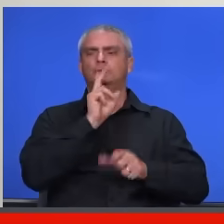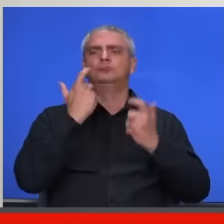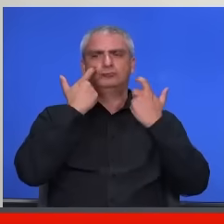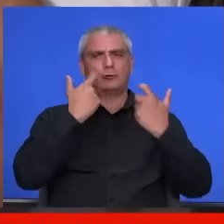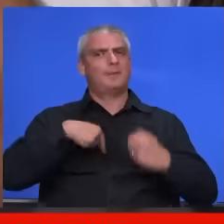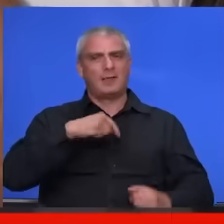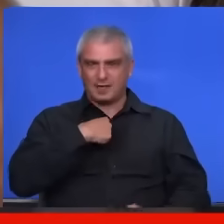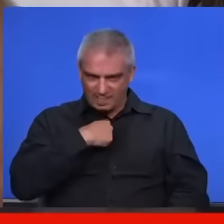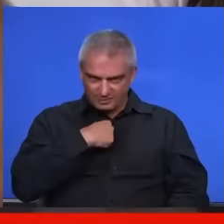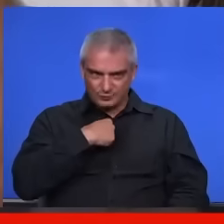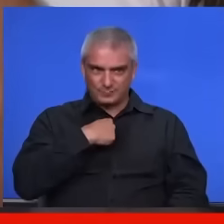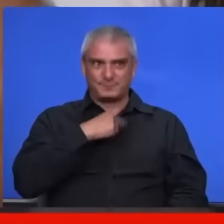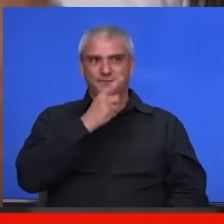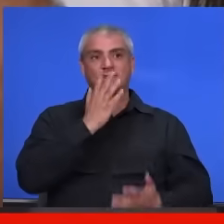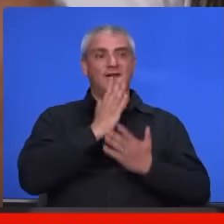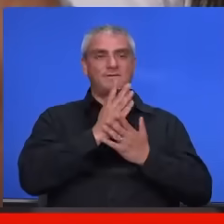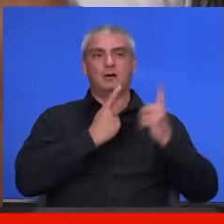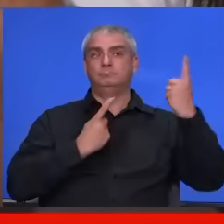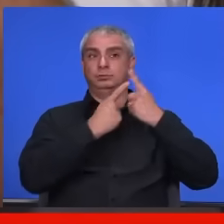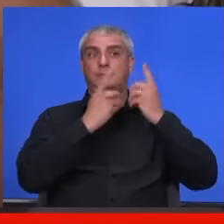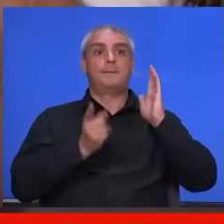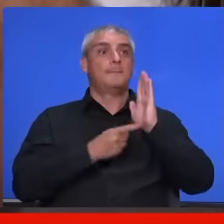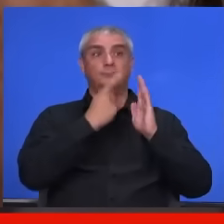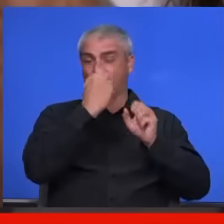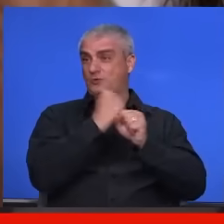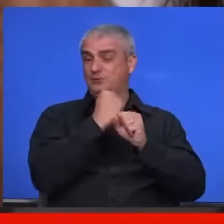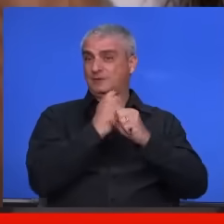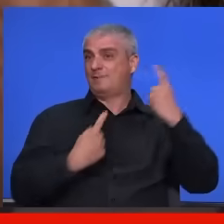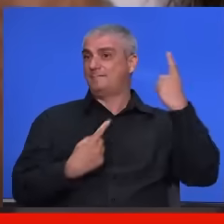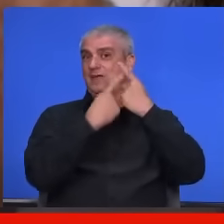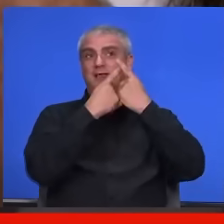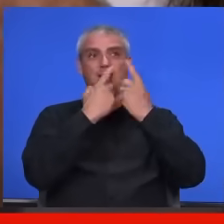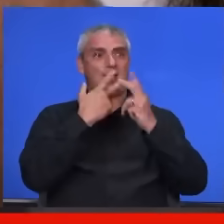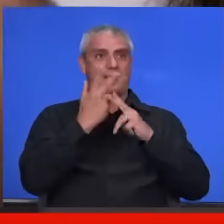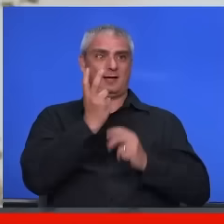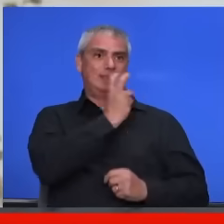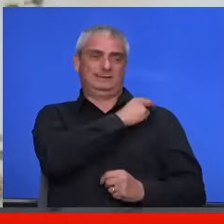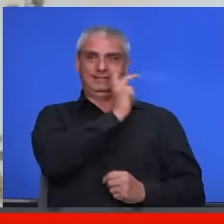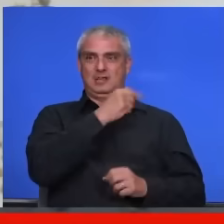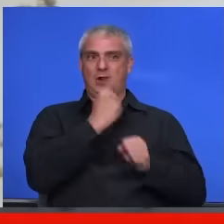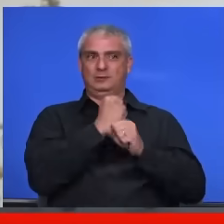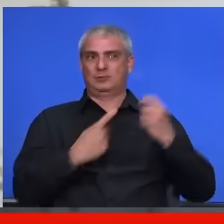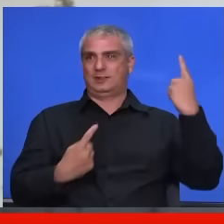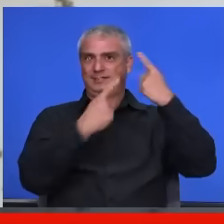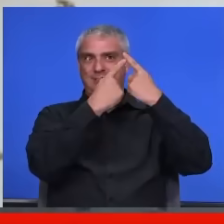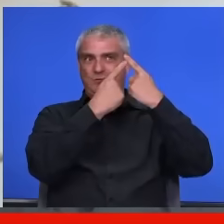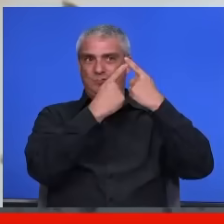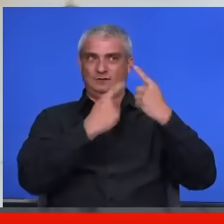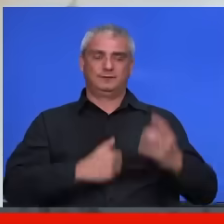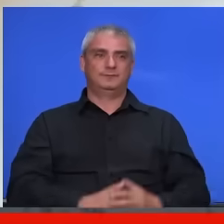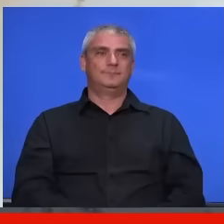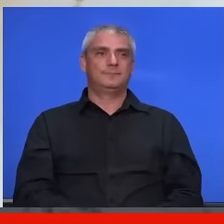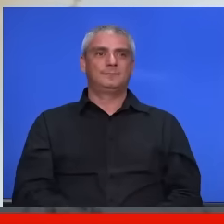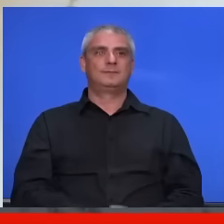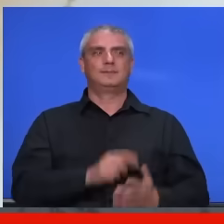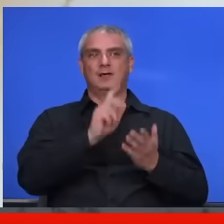עלינו, שיצא לה כבר לירת. זו הפעם הראשונה שהיא בעצם מיירתת, כי רק קצין יכול לירת. נתיב